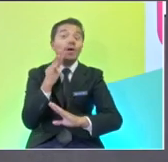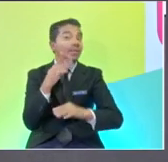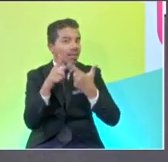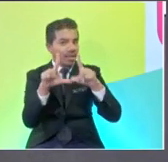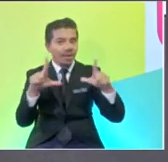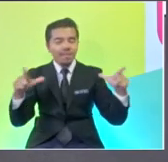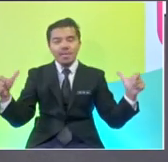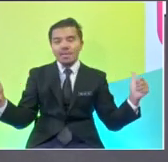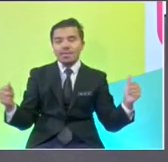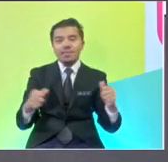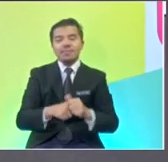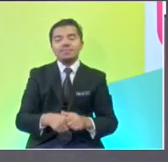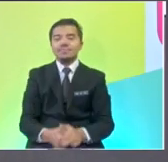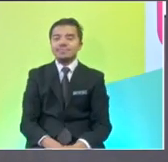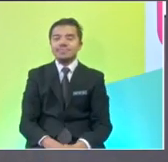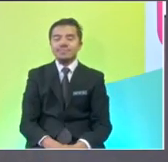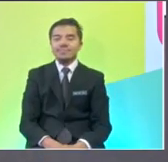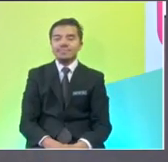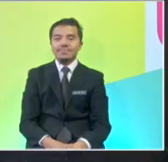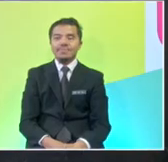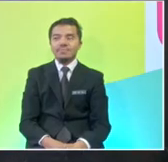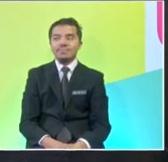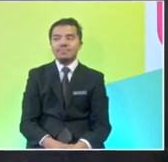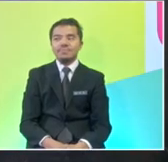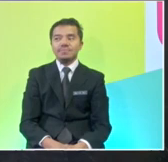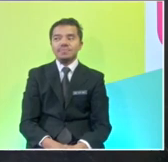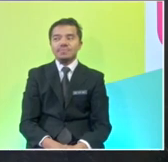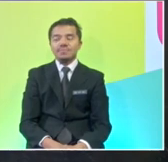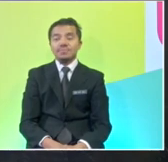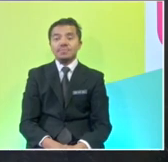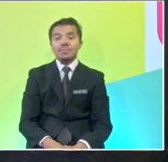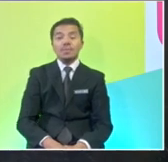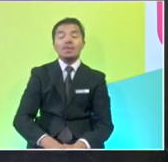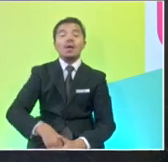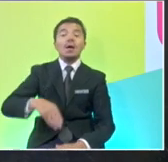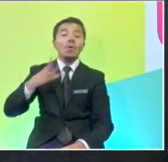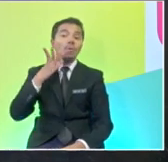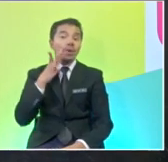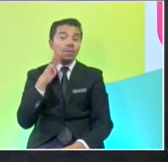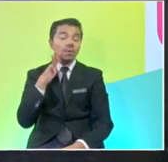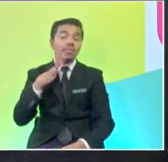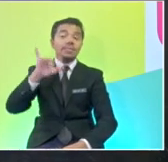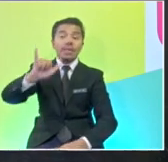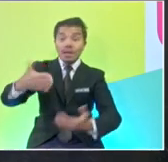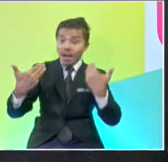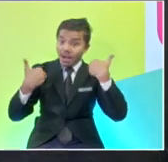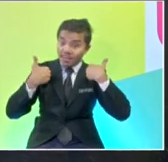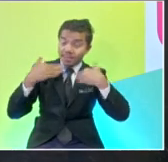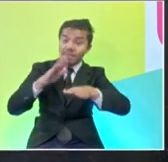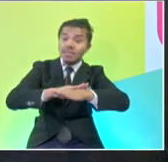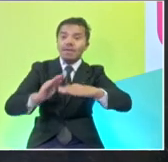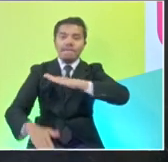adalah untuk menunjukkan kepada murid-murid warna-warna yang ada di pada Pelangi oke